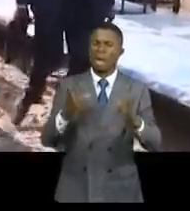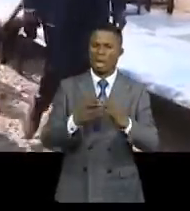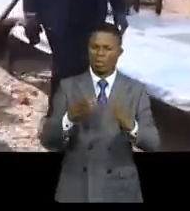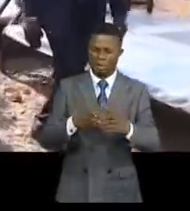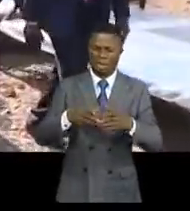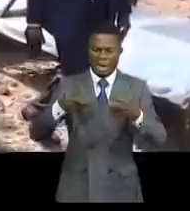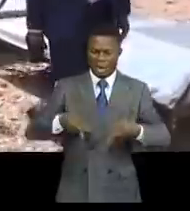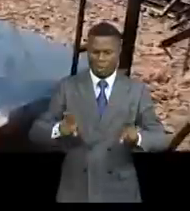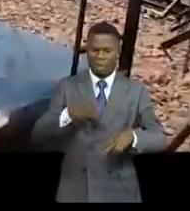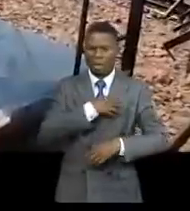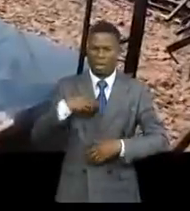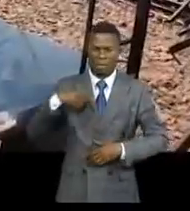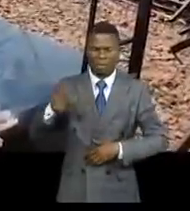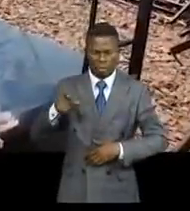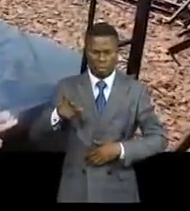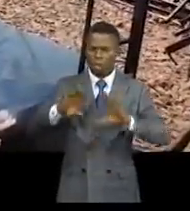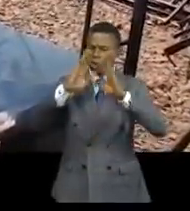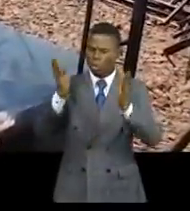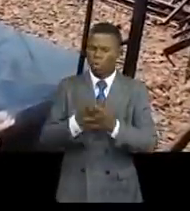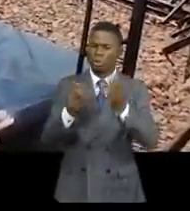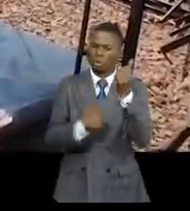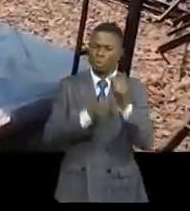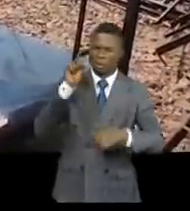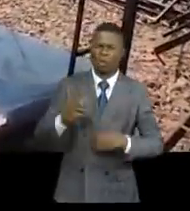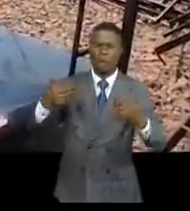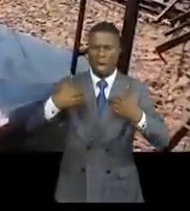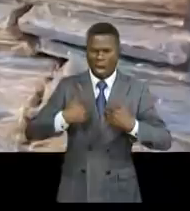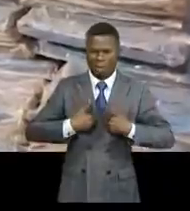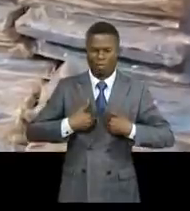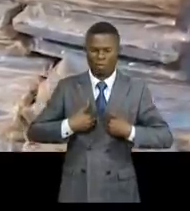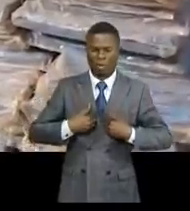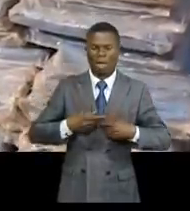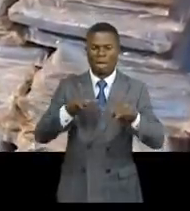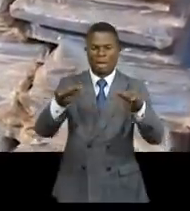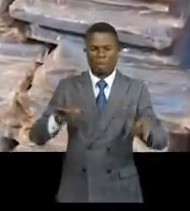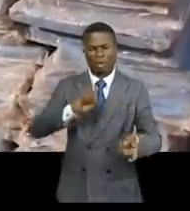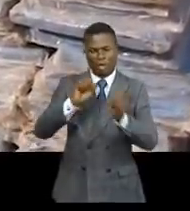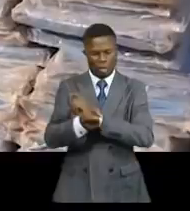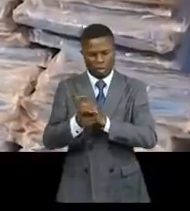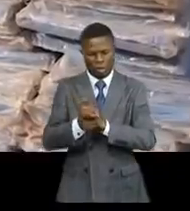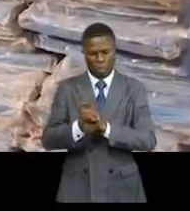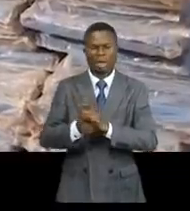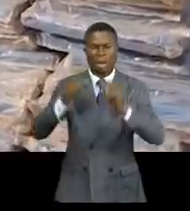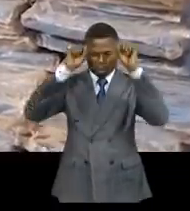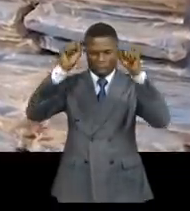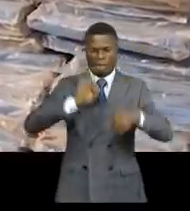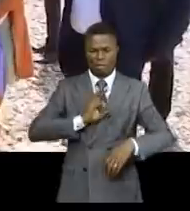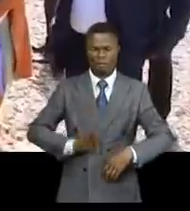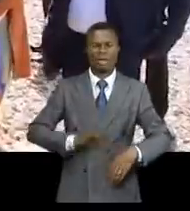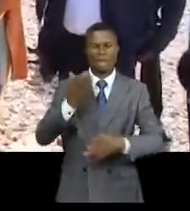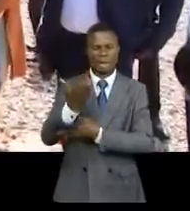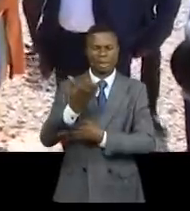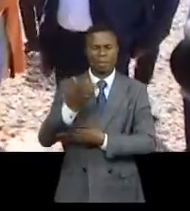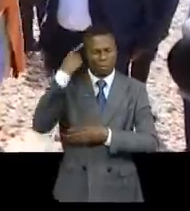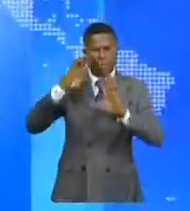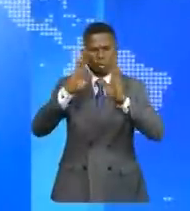déterminé de faire goûter à toutes les couches de la population de la province du Cobalt le changement voulu par le chef de l'État, Félix Tshisekedi.